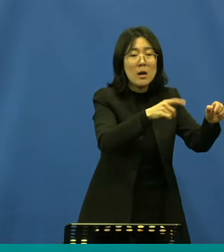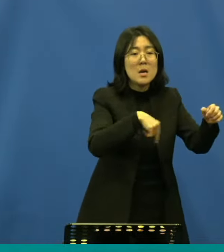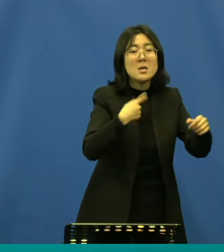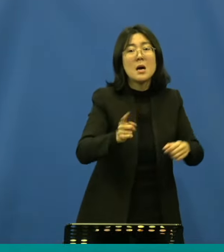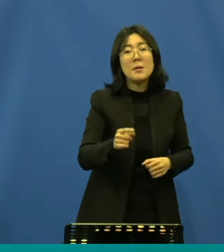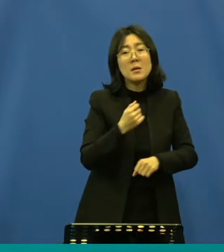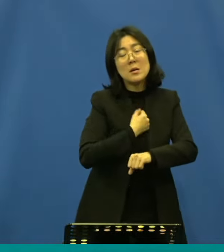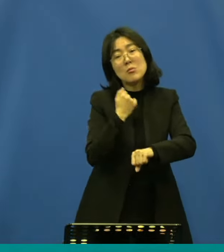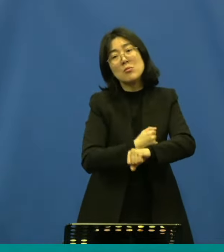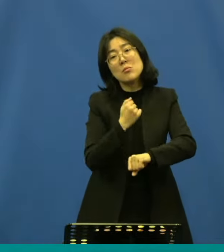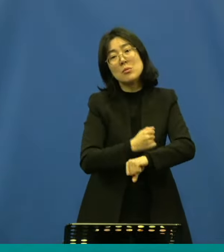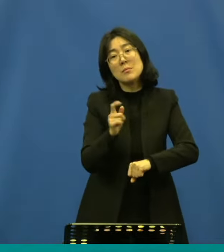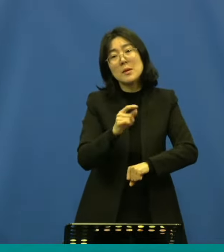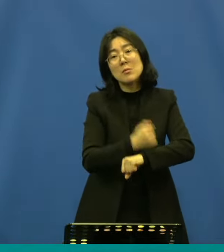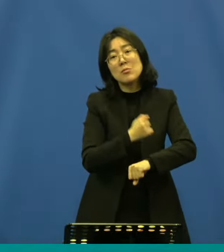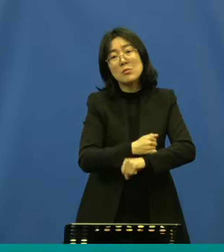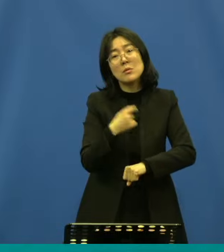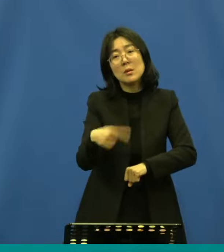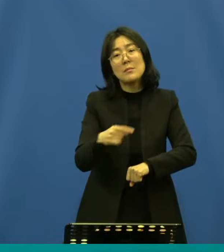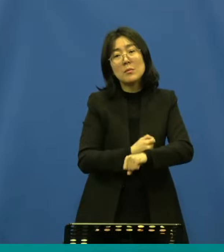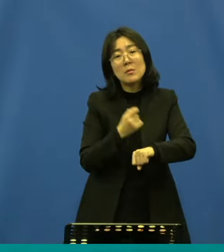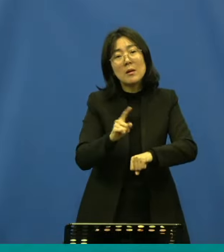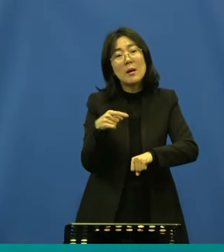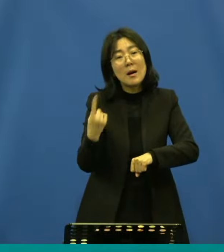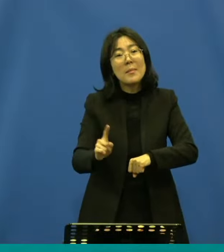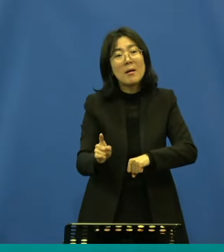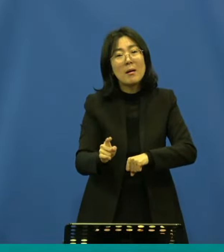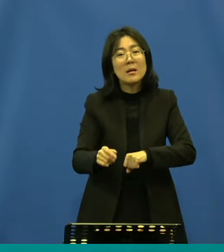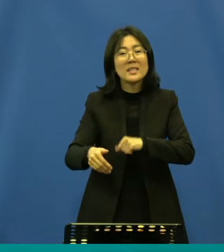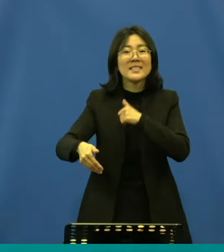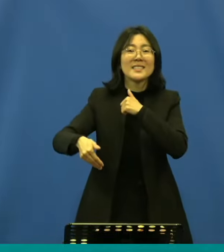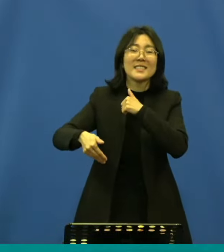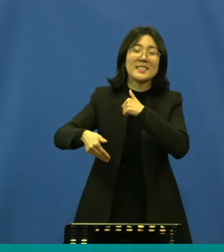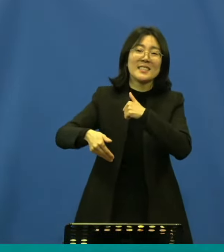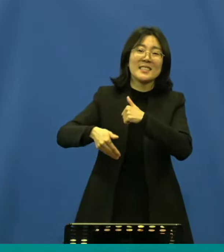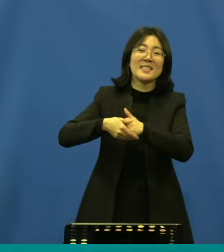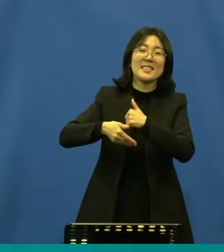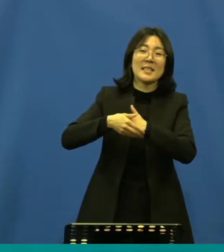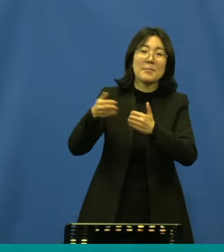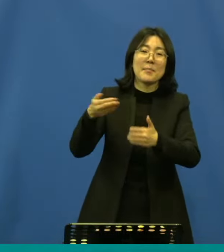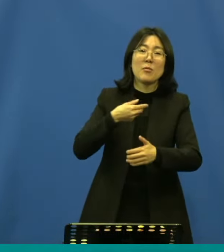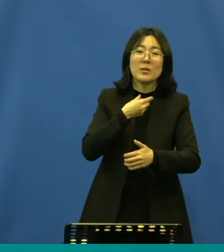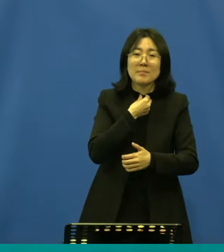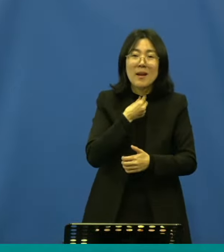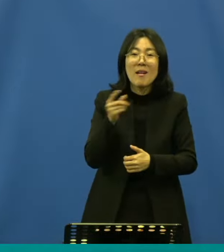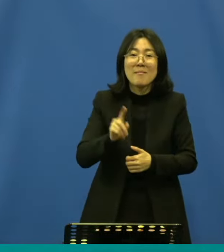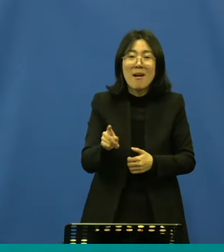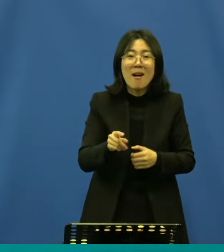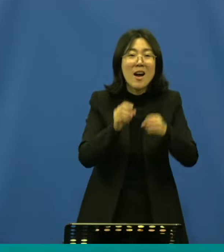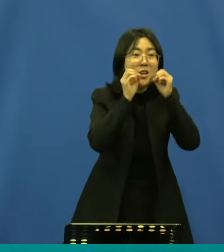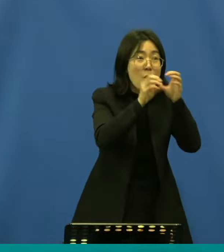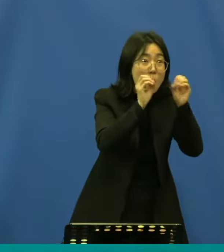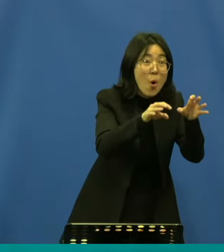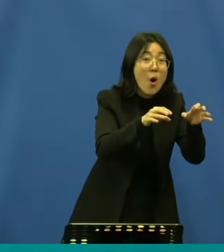요나가 바랐던 그 보상은 뭘까요? 니느웨가 불에 타는 것입니다. 심판을 받는